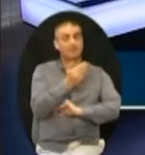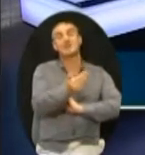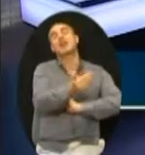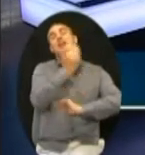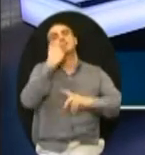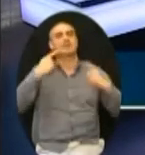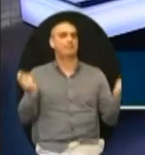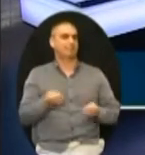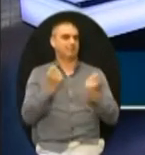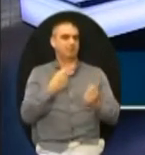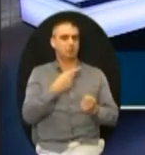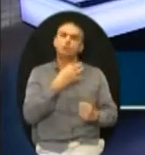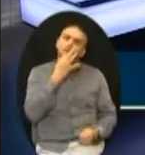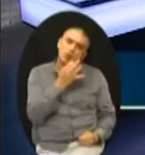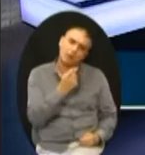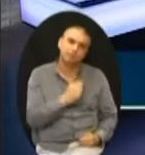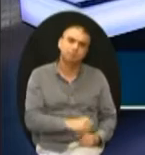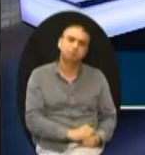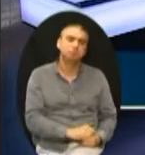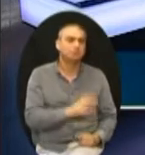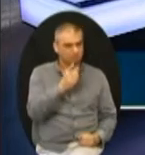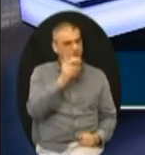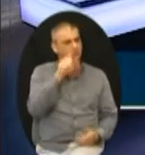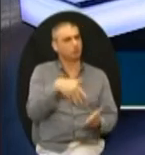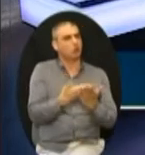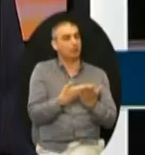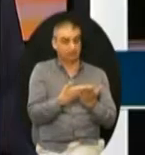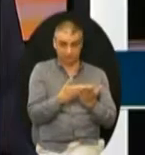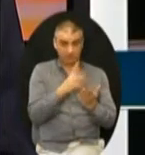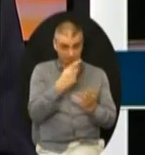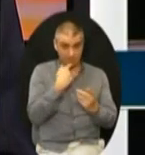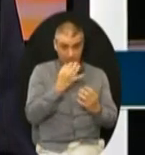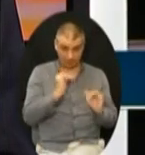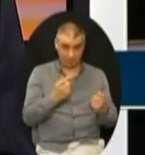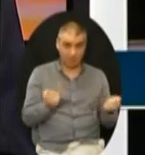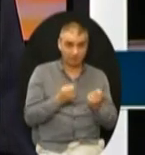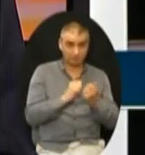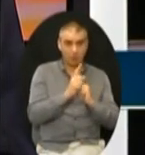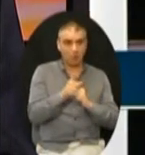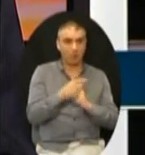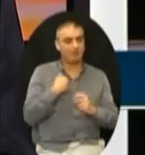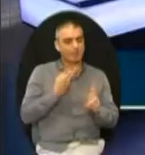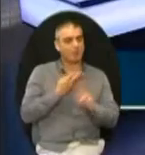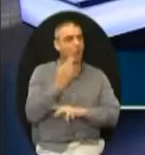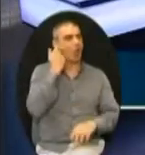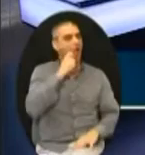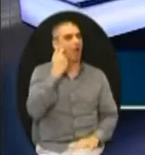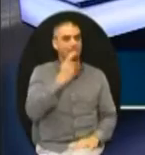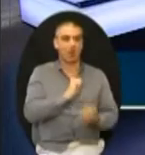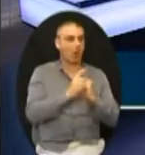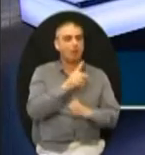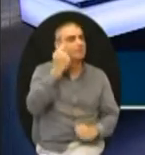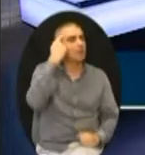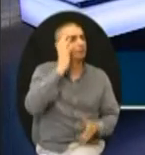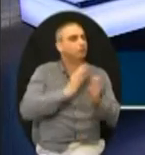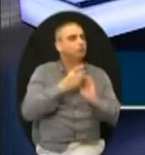לפני שהם פרסמו את הקמפיין הזה, והוא שואלים אותך, אדוני היועץ, האם לפרסם או לא לפרסם, האם אנחנו עוברים עבירה או לא עוברים עבירה,